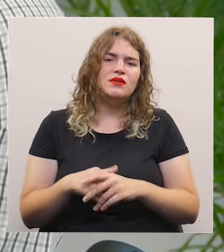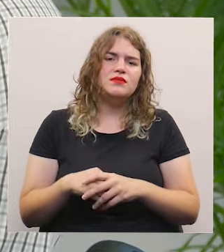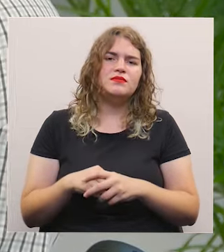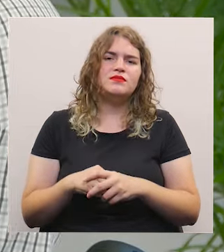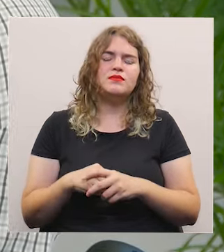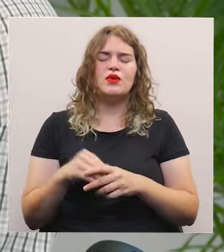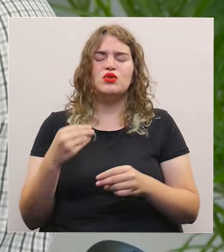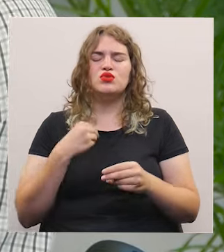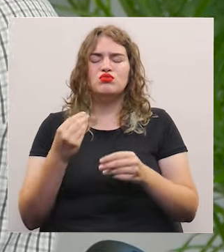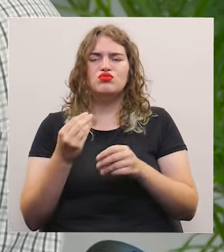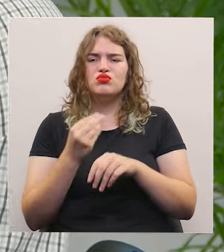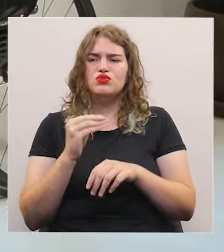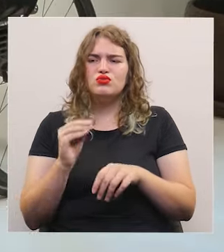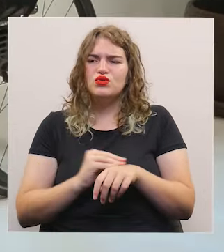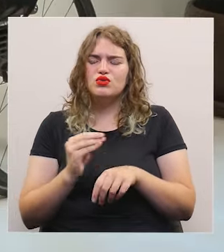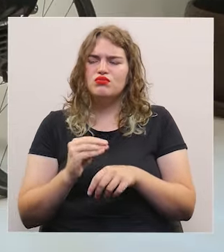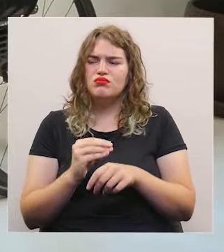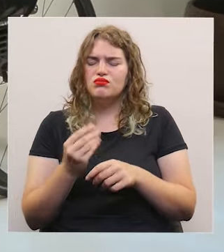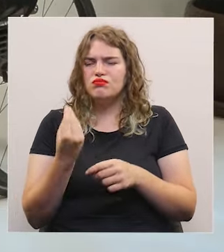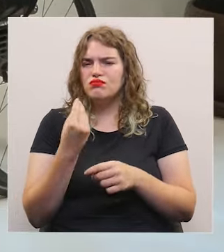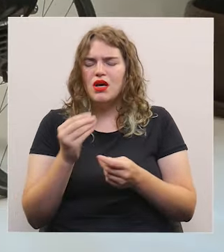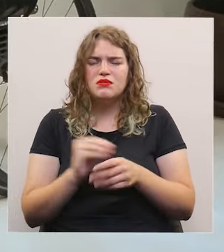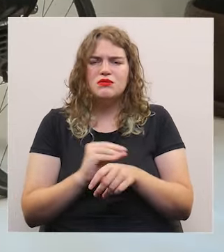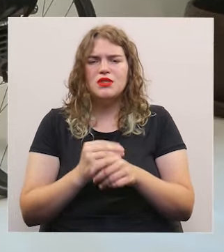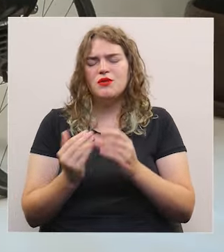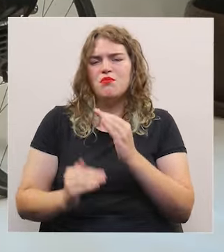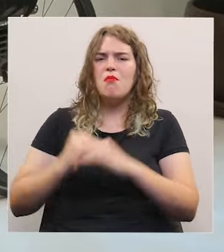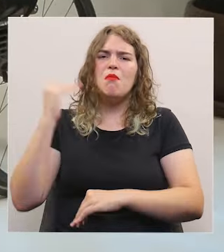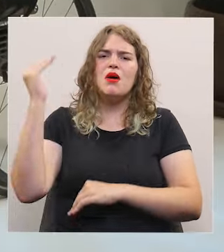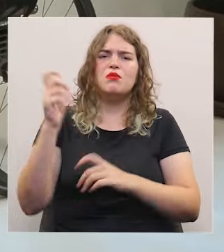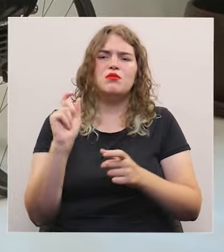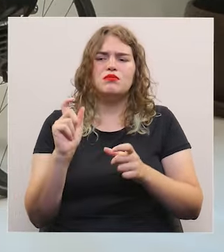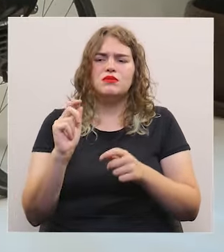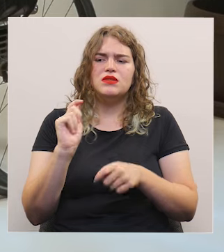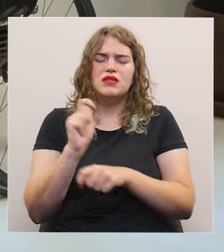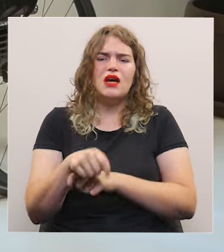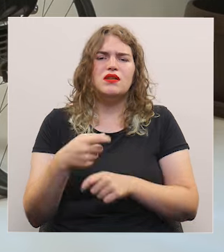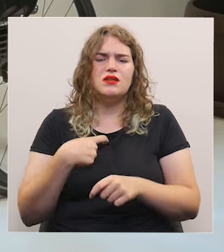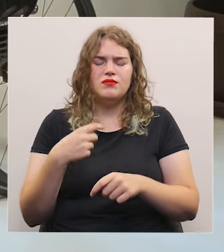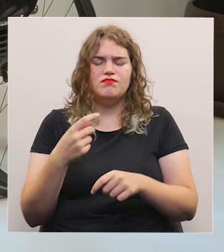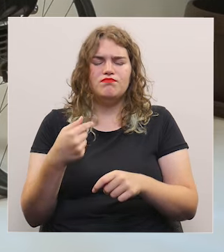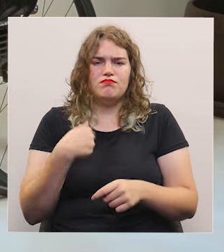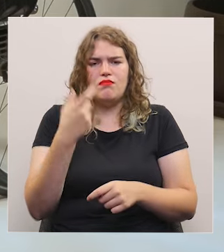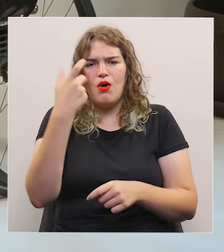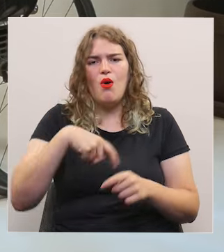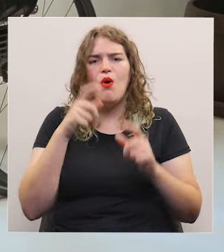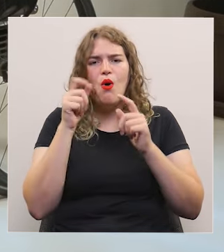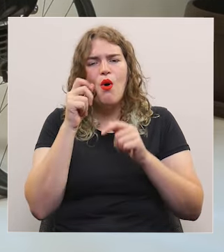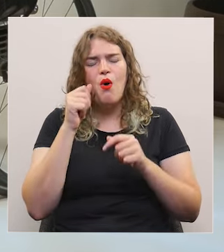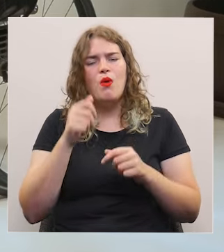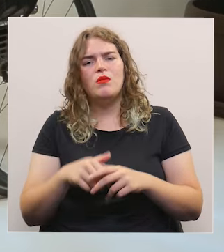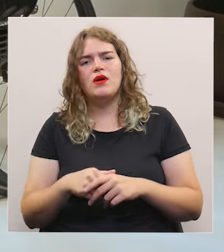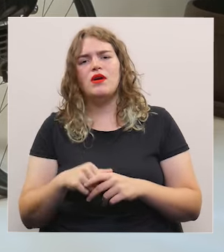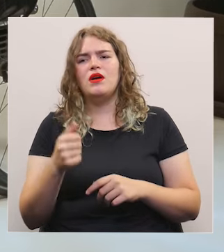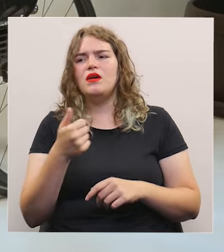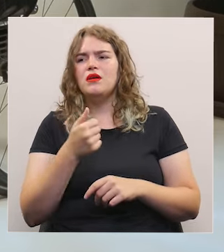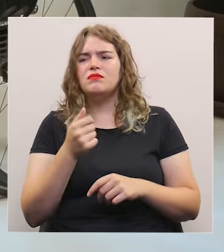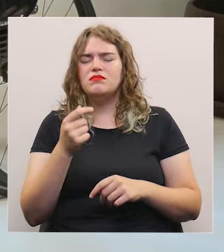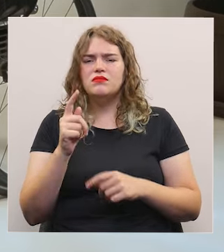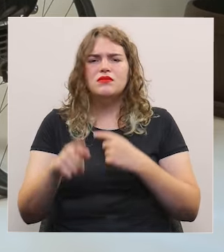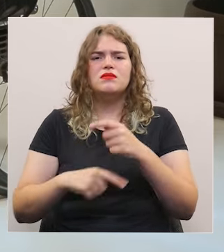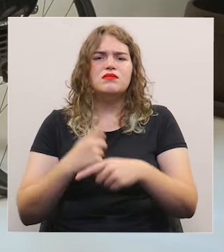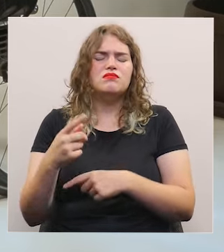știu, ceva supranatural ce s-a întâmplat pentru noi. Din acel moment în viața noastră au apărut numai creștini. Vă spunem sincer, numai